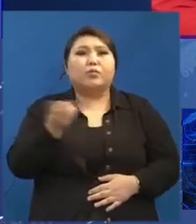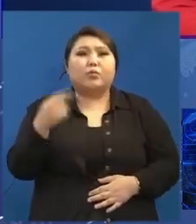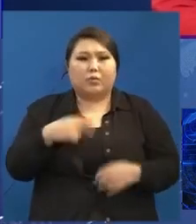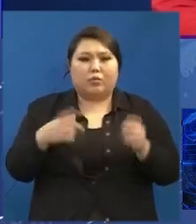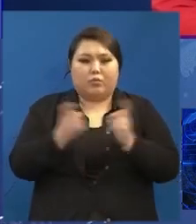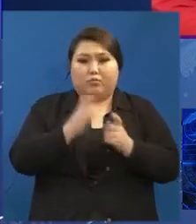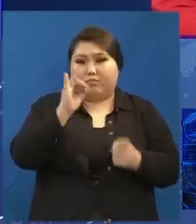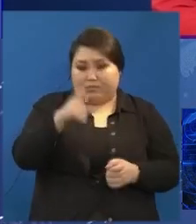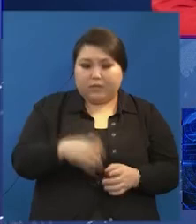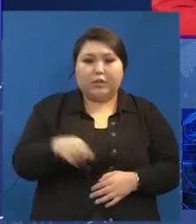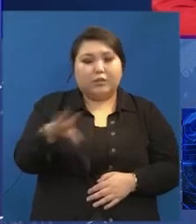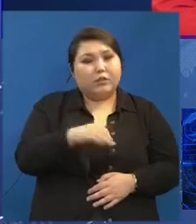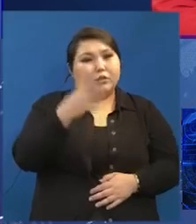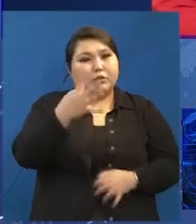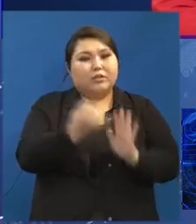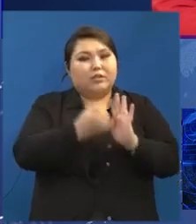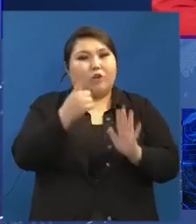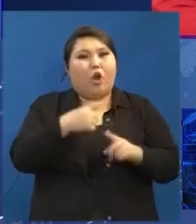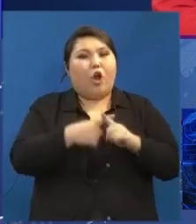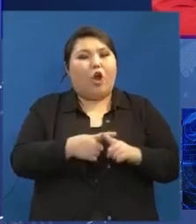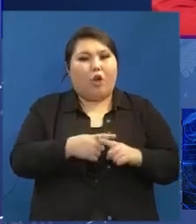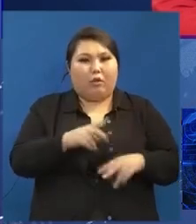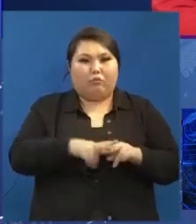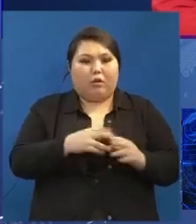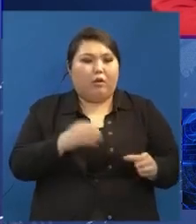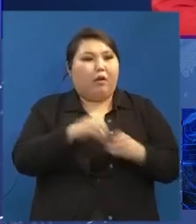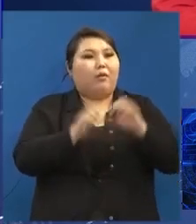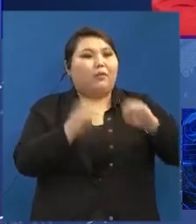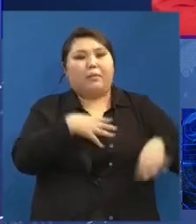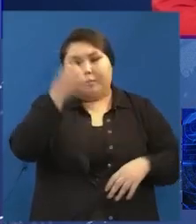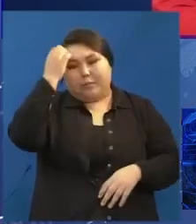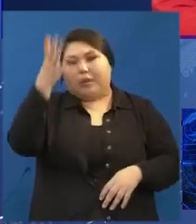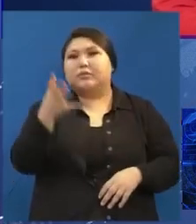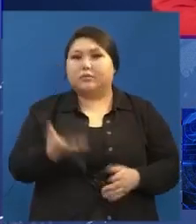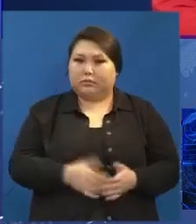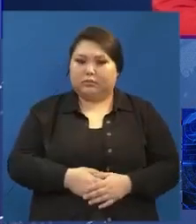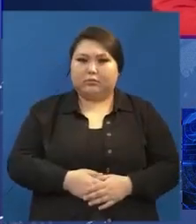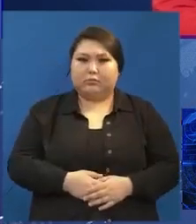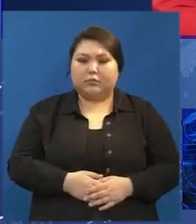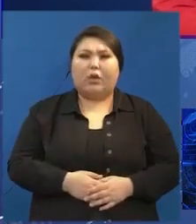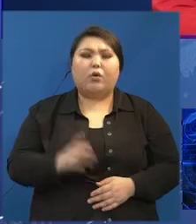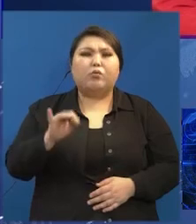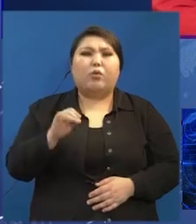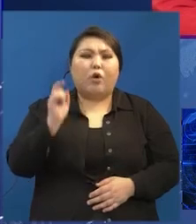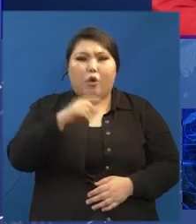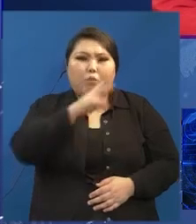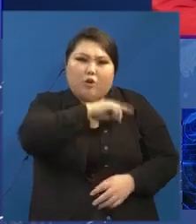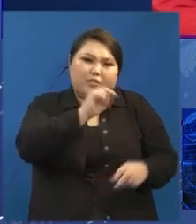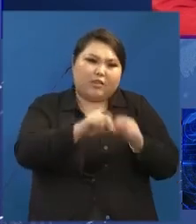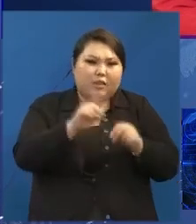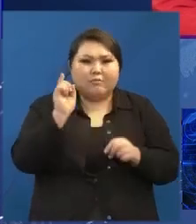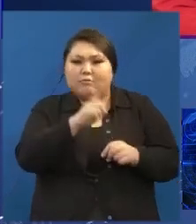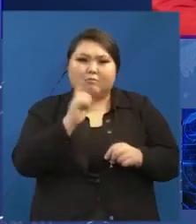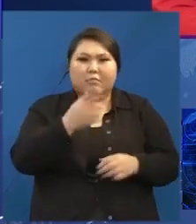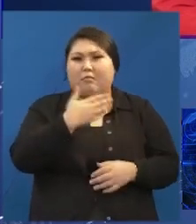уулздаг. За ингээд тэр 461 дээр хорих ангид оруулаад мартчихлаа. Ерөөсөө юу нөчхгүй байна? Мөрдөн байцаагч